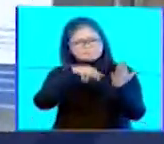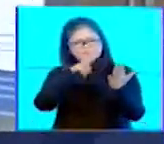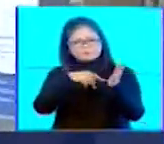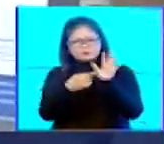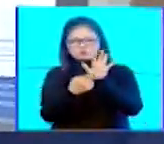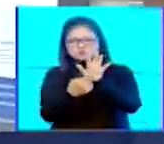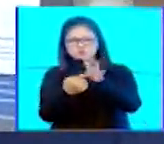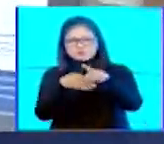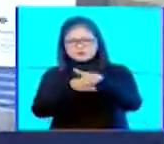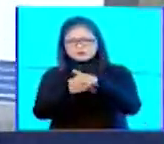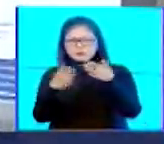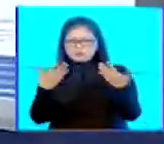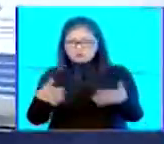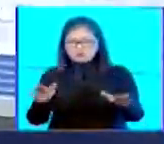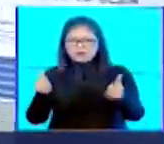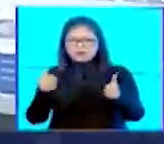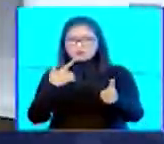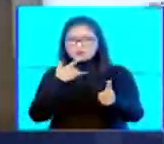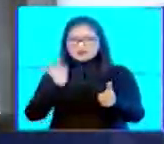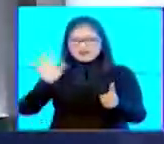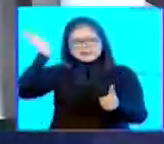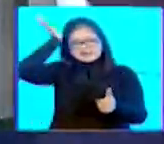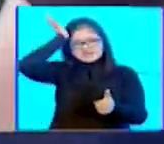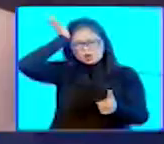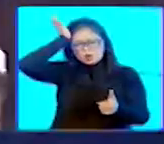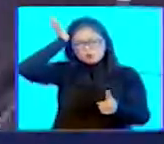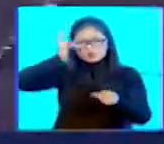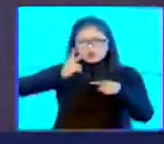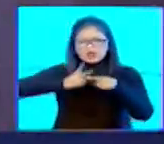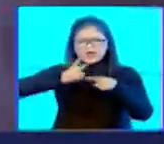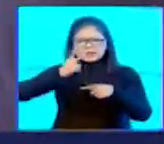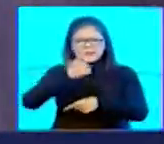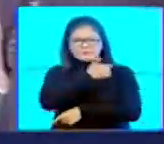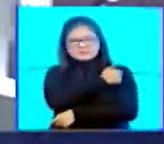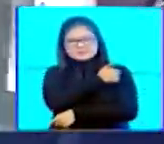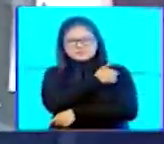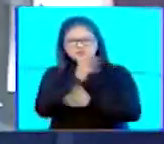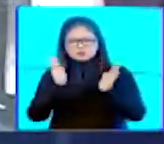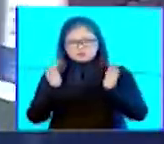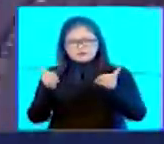saya sudah menunjukkan warna hijau yang menunjukkan bahwa 2 kali vaksinasi COVID-19.